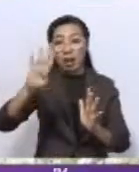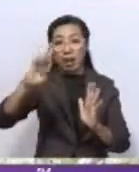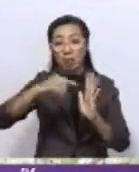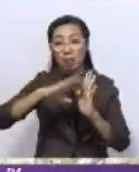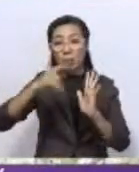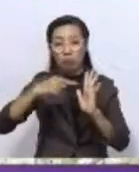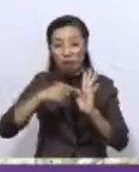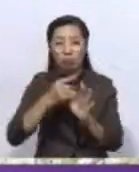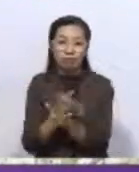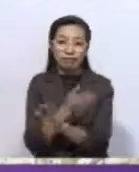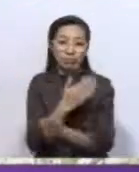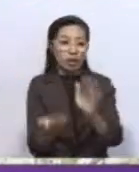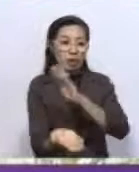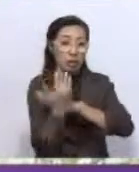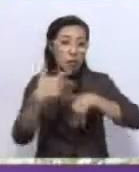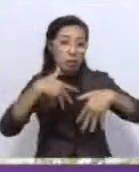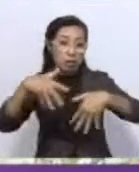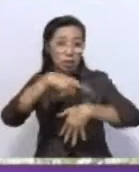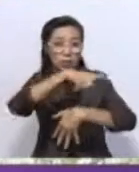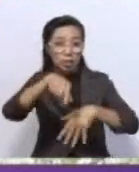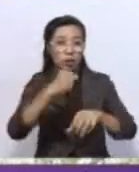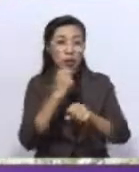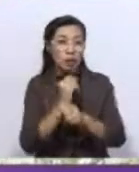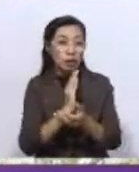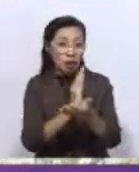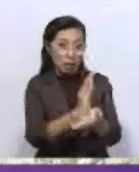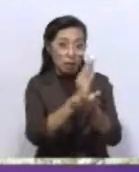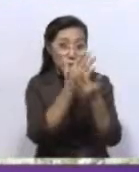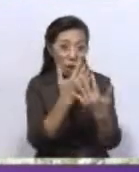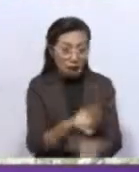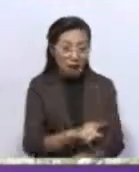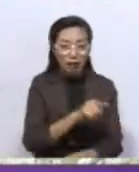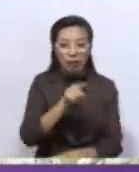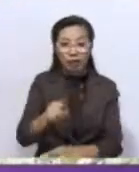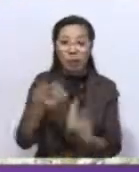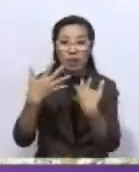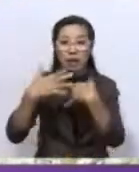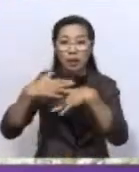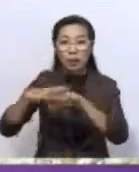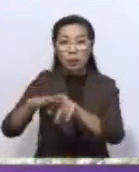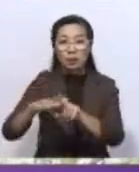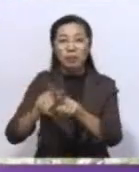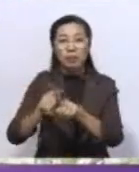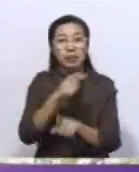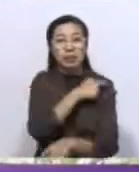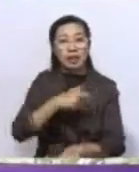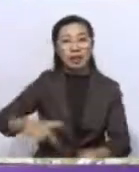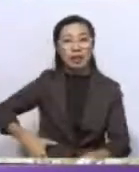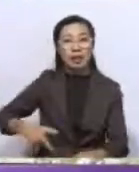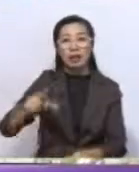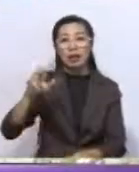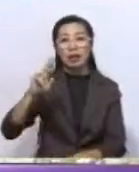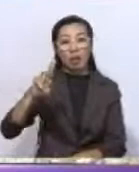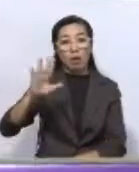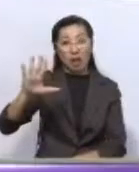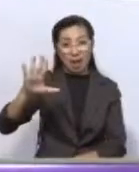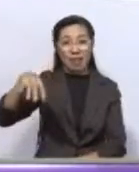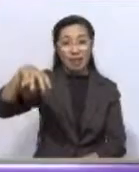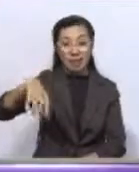ำบุญในช่วงเช้าหลังจากนั้นก็เดินทางมาร่วมกิจกรรมอุ่นแอร์คลายความหนาวทำให้บรรยากาศวันนี้เป็นไปด้วยความคึกคักเลยทีเดียว